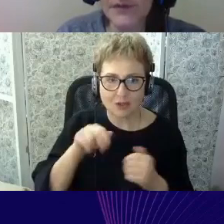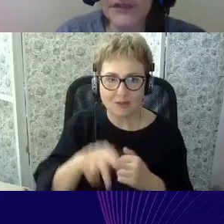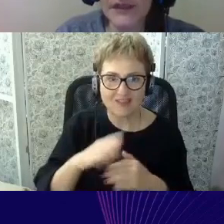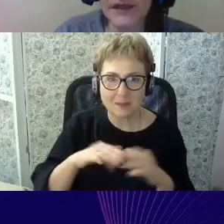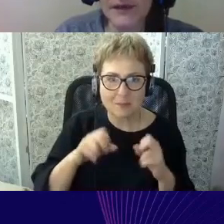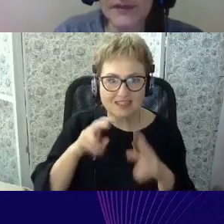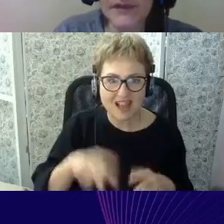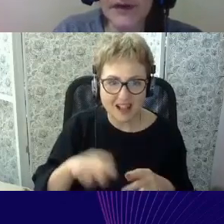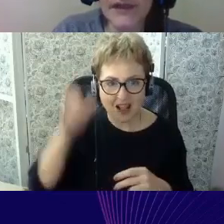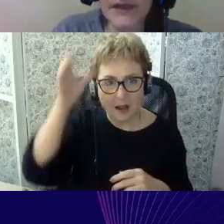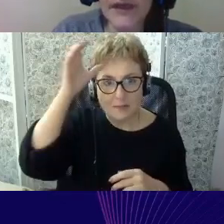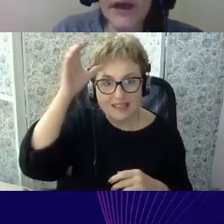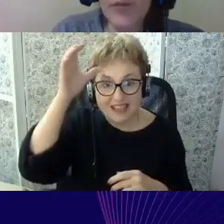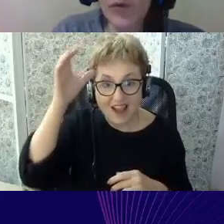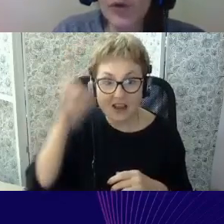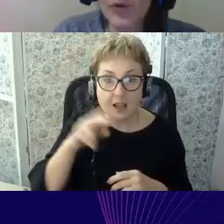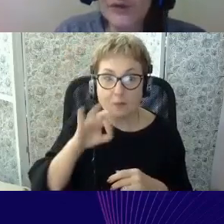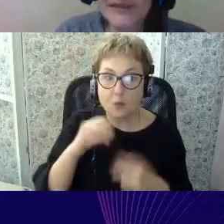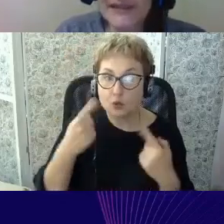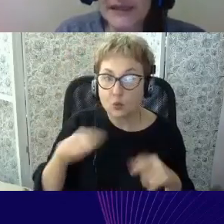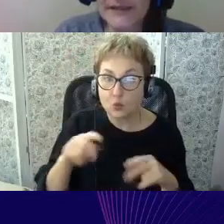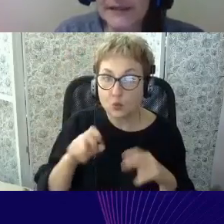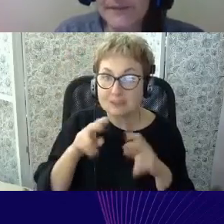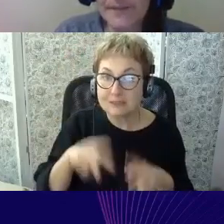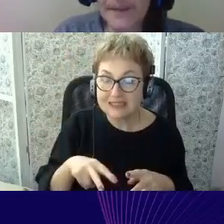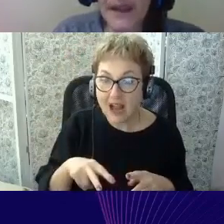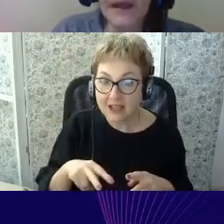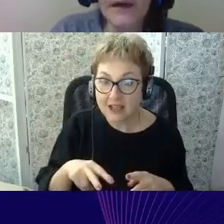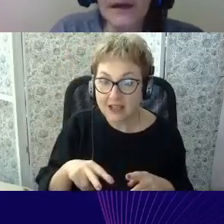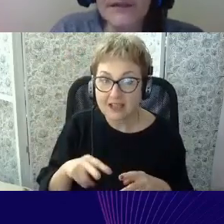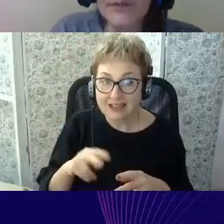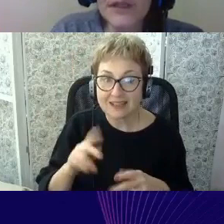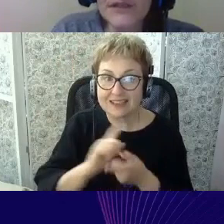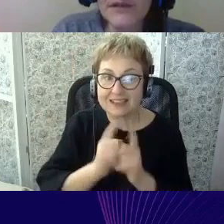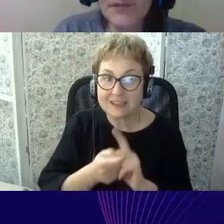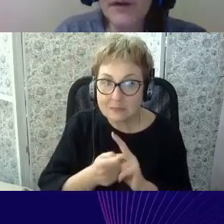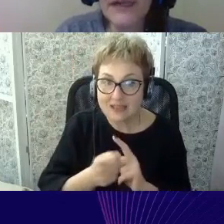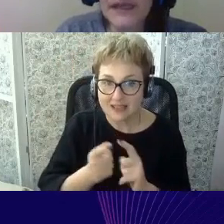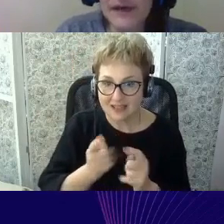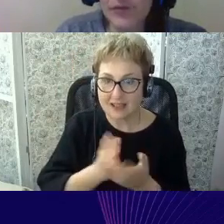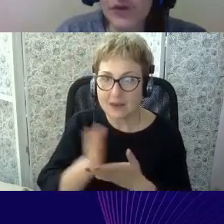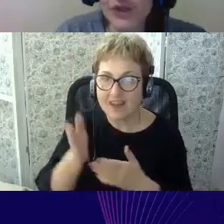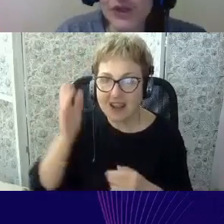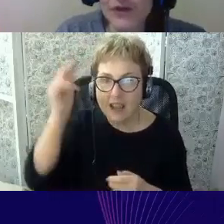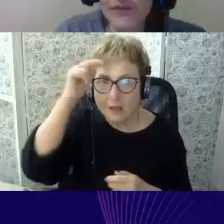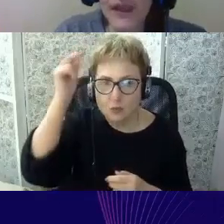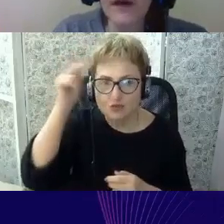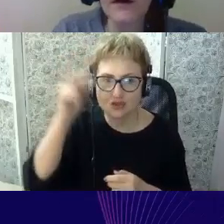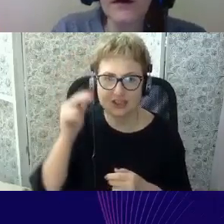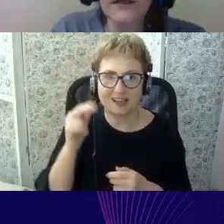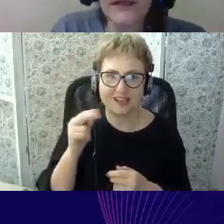пройти профессиональное образование по другой специальности, изменить направление